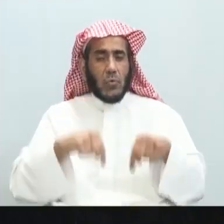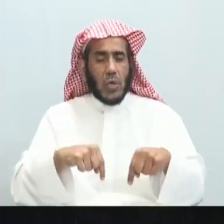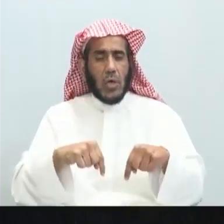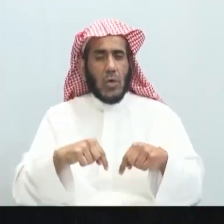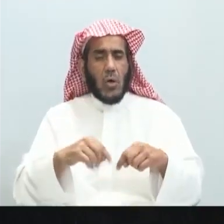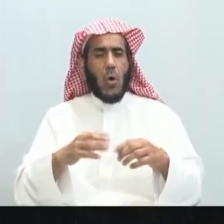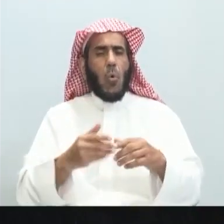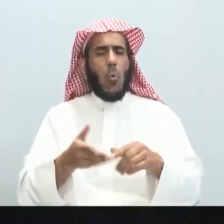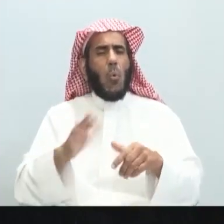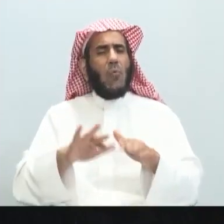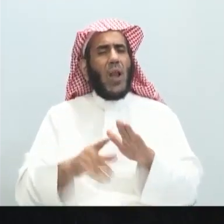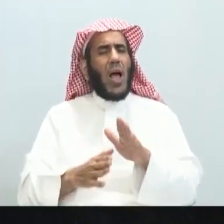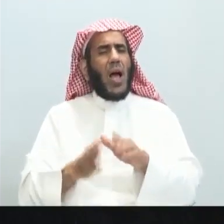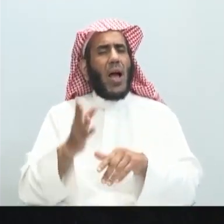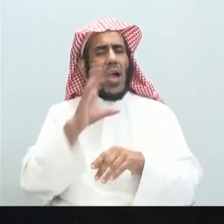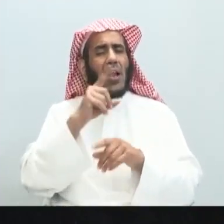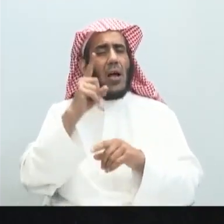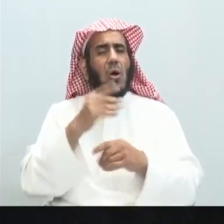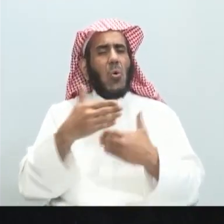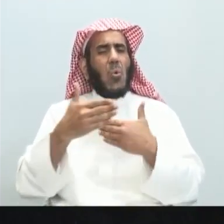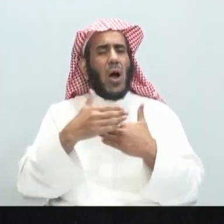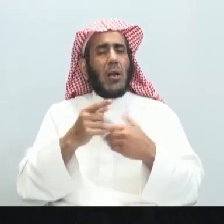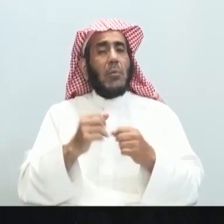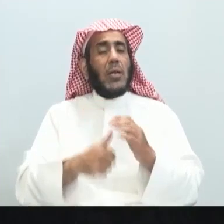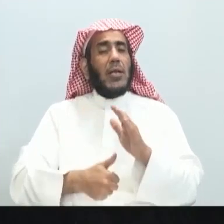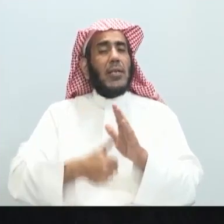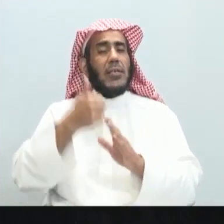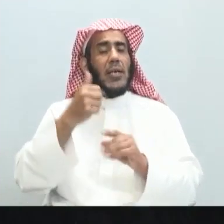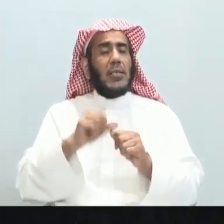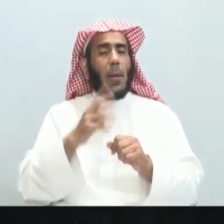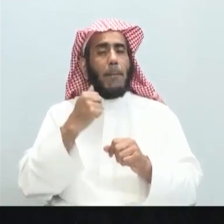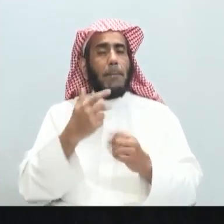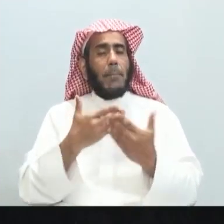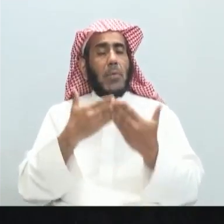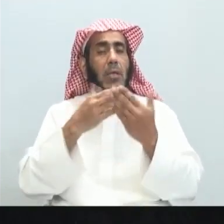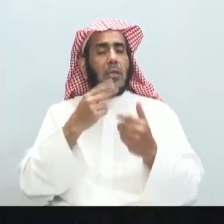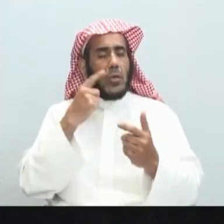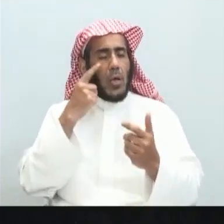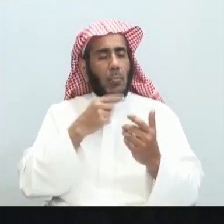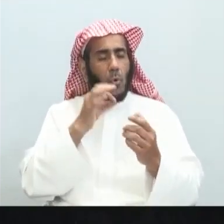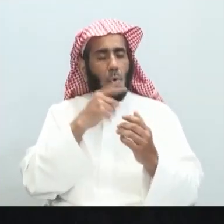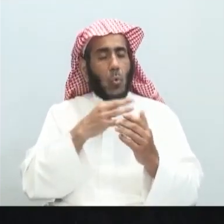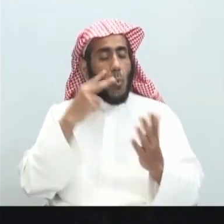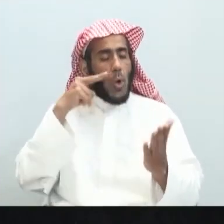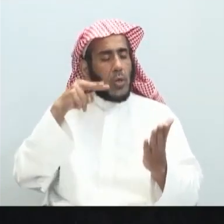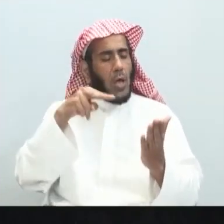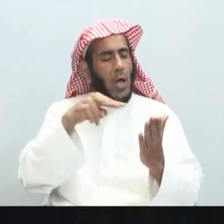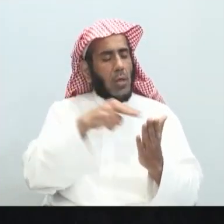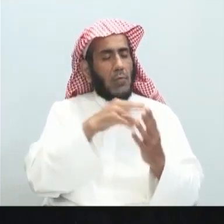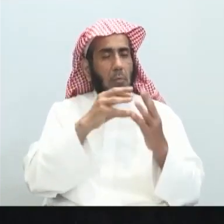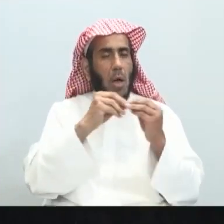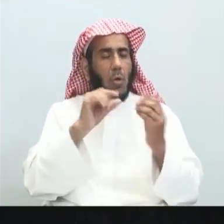ومعاده اي في الاخره واقرب الى نجاته من تدبر القران واطاله النظر في